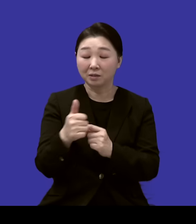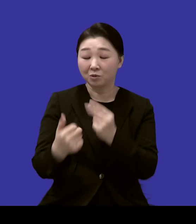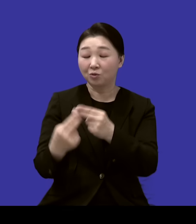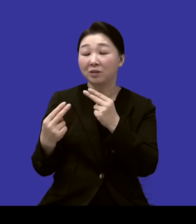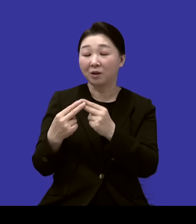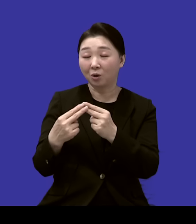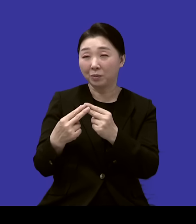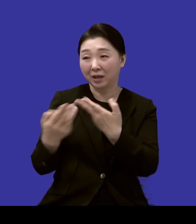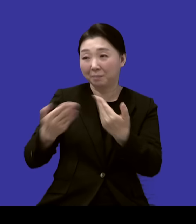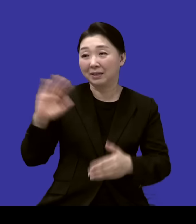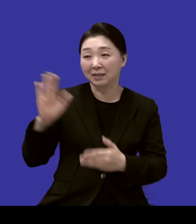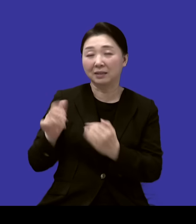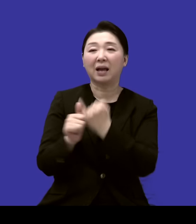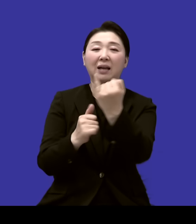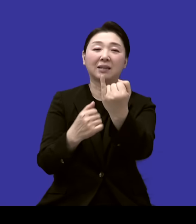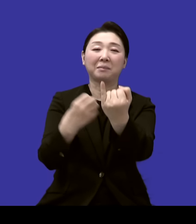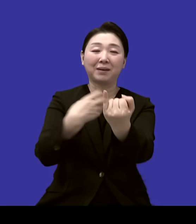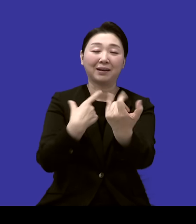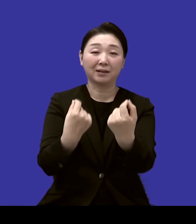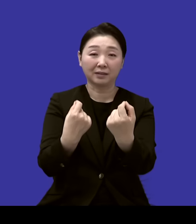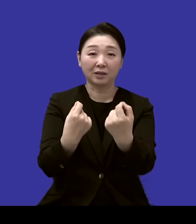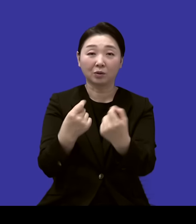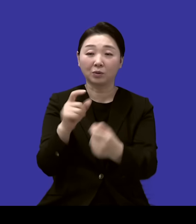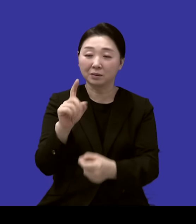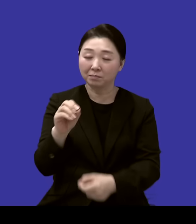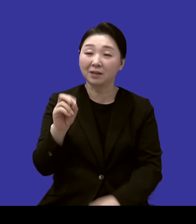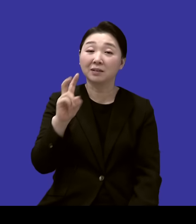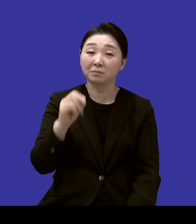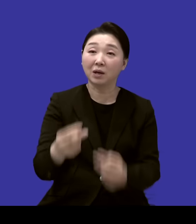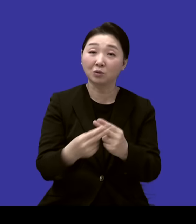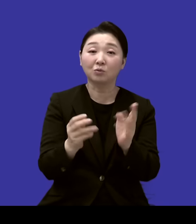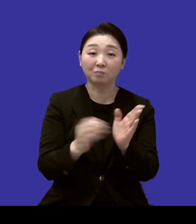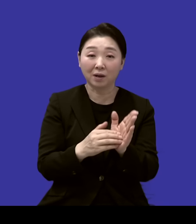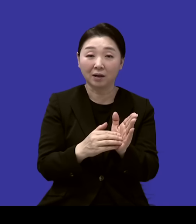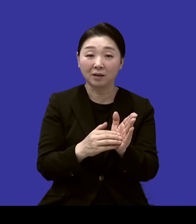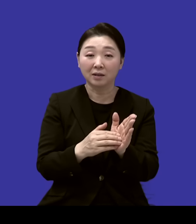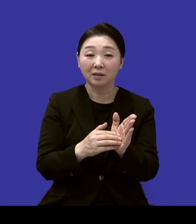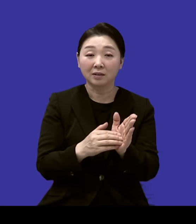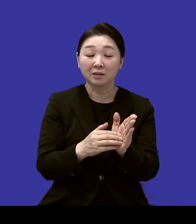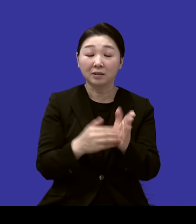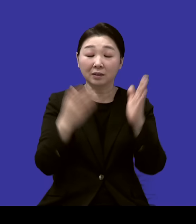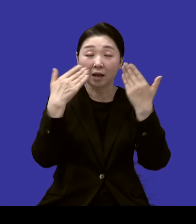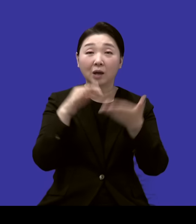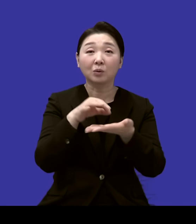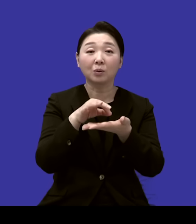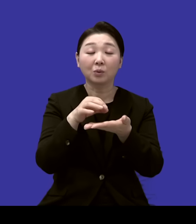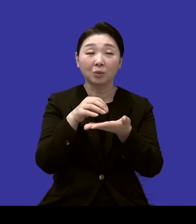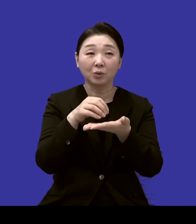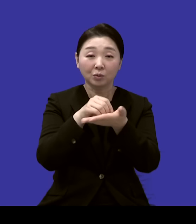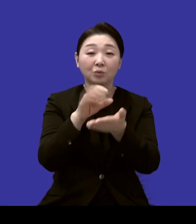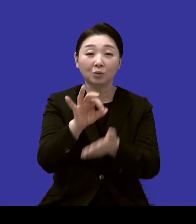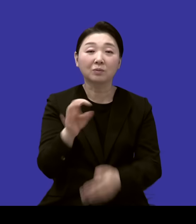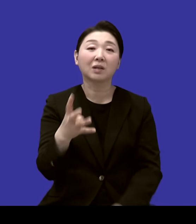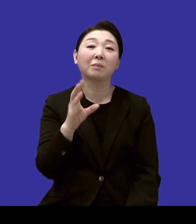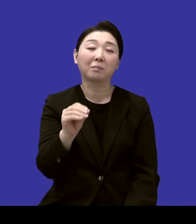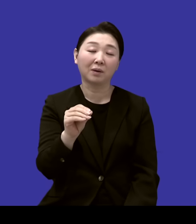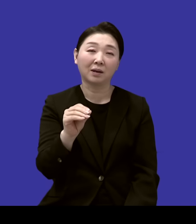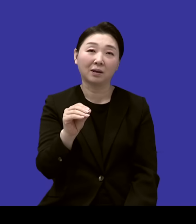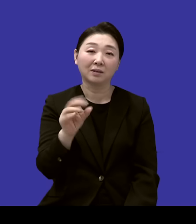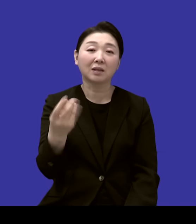것 같으니까 아마 아내 이야기를 하신 것 같아요. 그래서 10만 원, 20만 원씩 모아서 그때 등록금이 400만 원이었잖아요. 네, 네. 딱 400만 원이 들어가